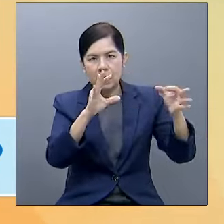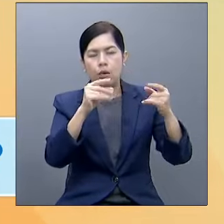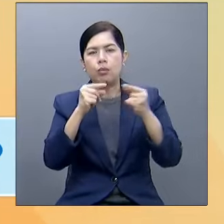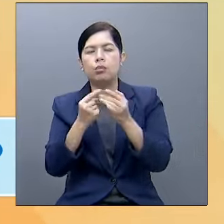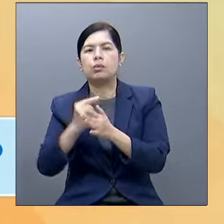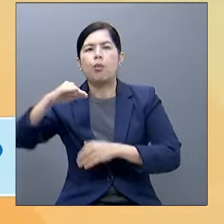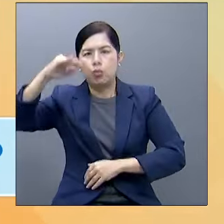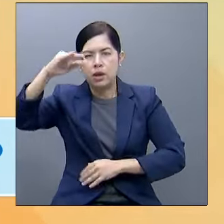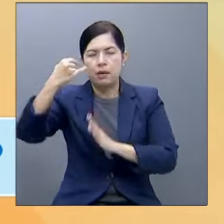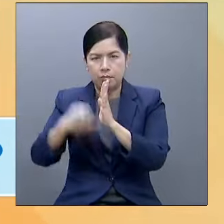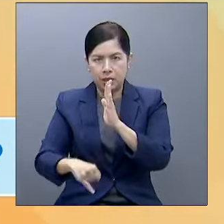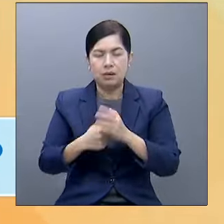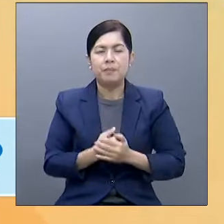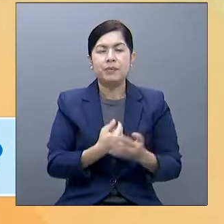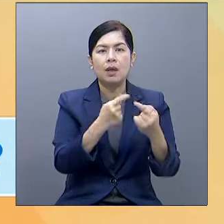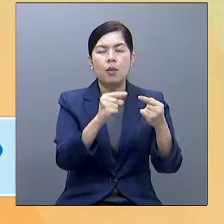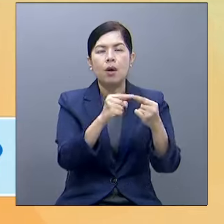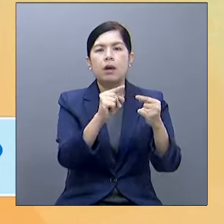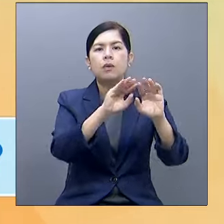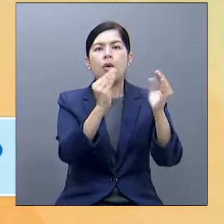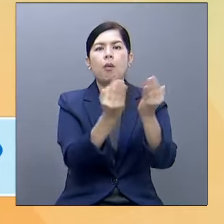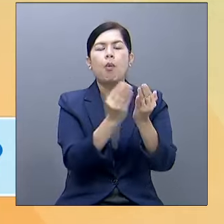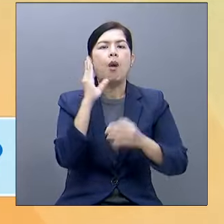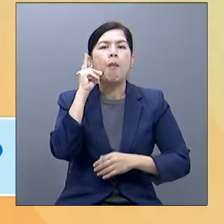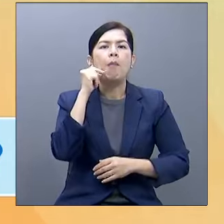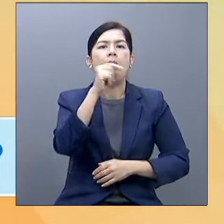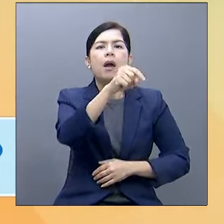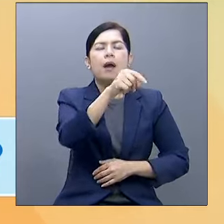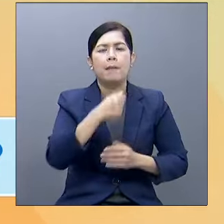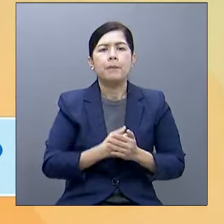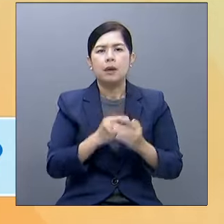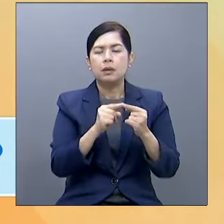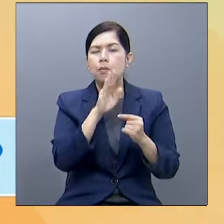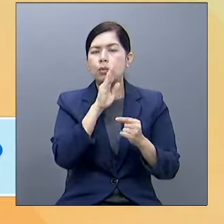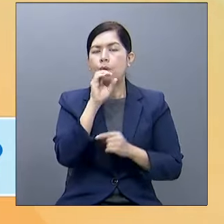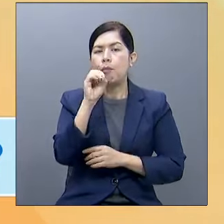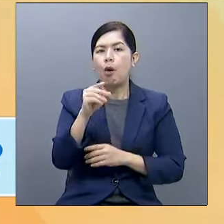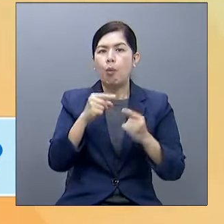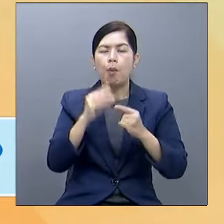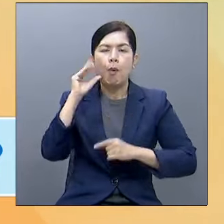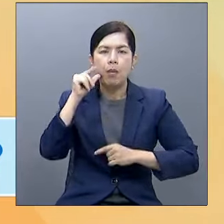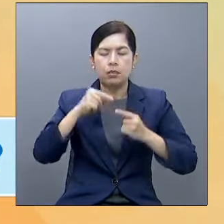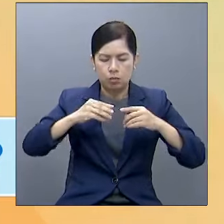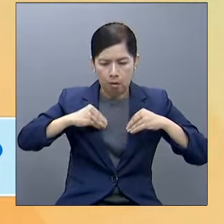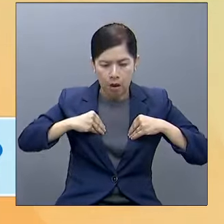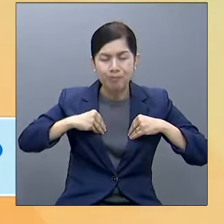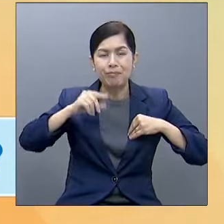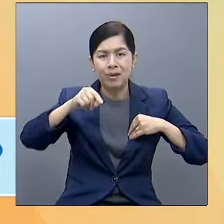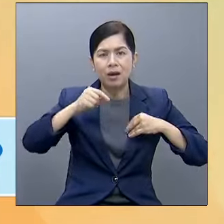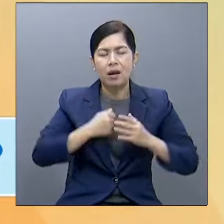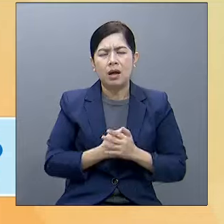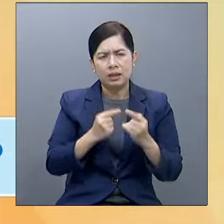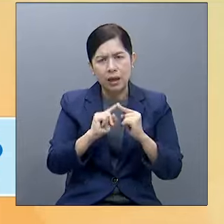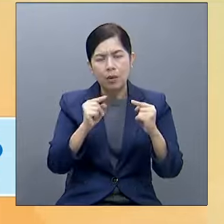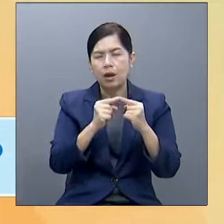พ่อแม่เพราะว่าพ่อแม่เนี่ยในเรื่องของการพรากก็พ่อแม่เป็นคนยินยอมให้พาไปนะครับไม่ได้ผิดต่อพ่อแม่เพราะว่าไอ้